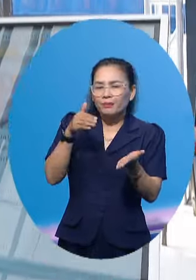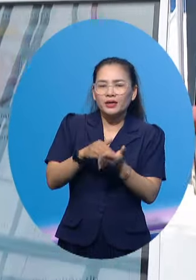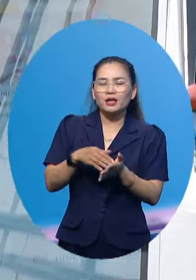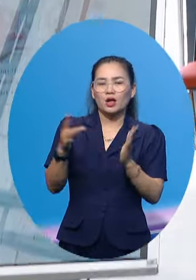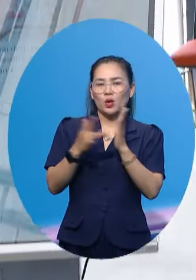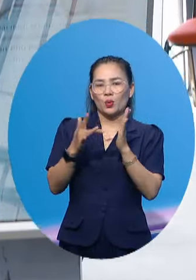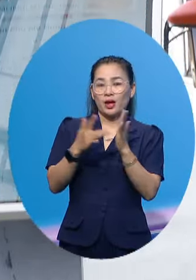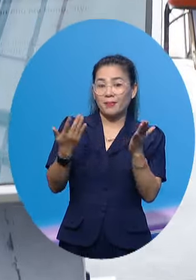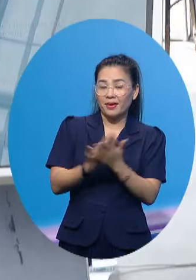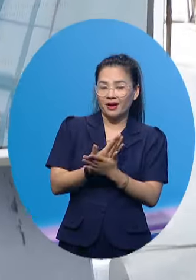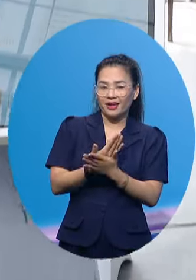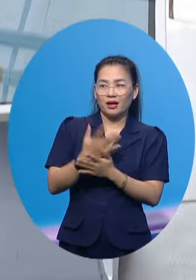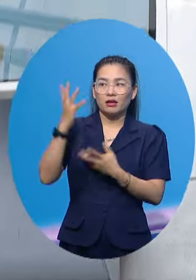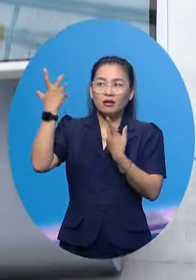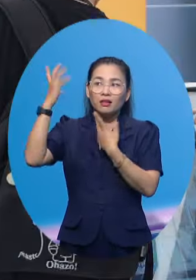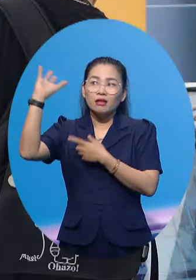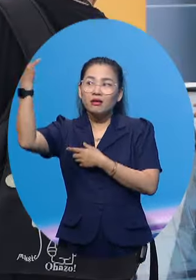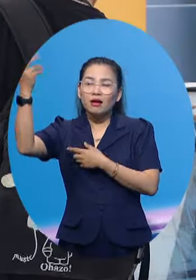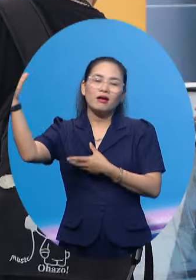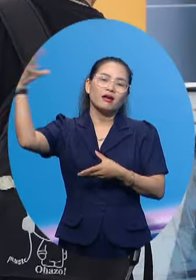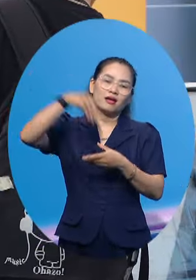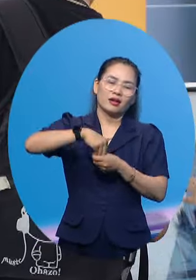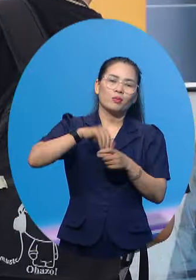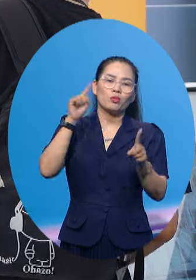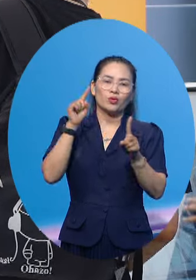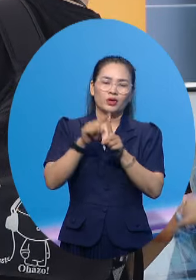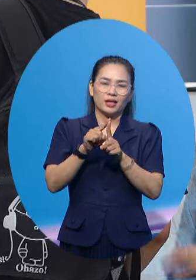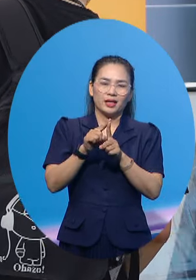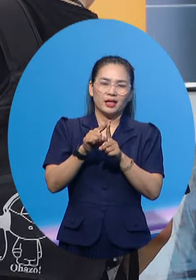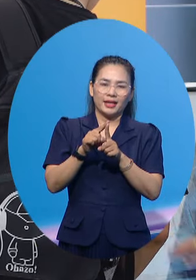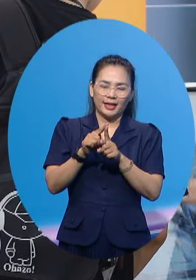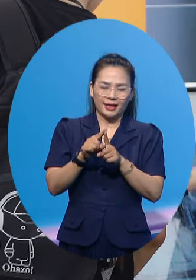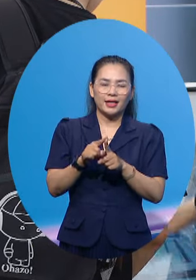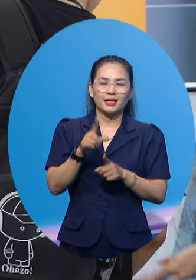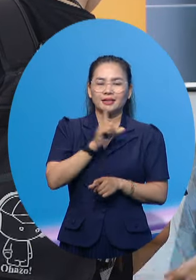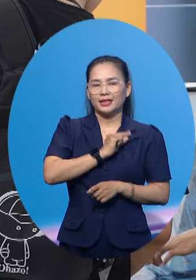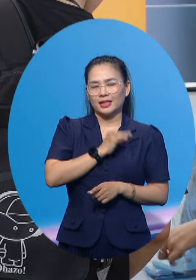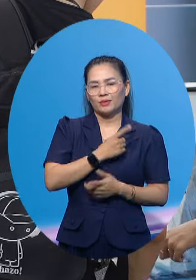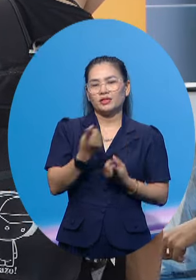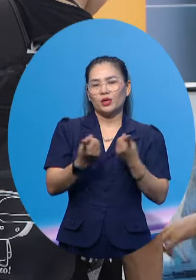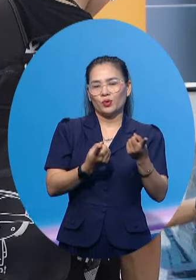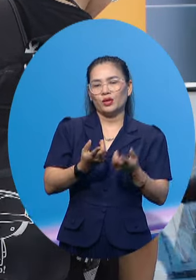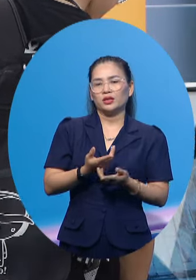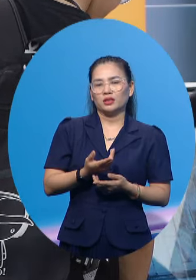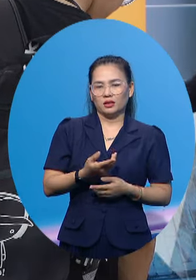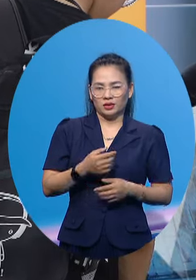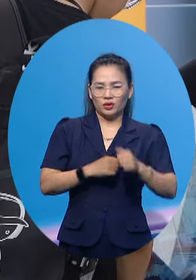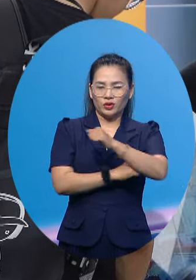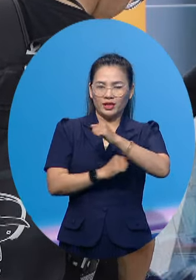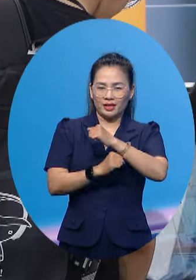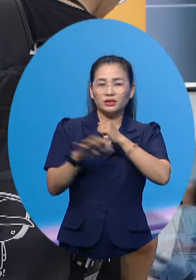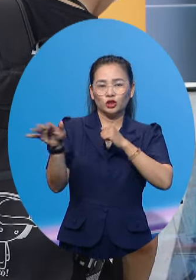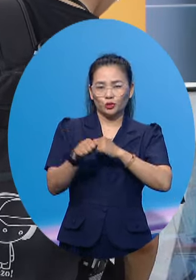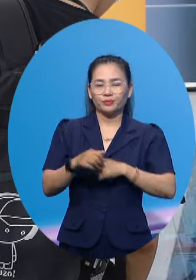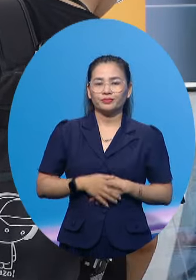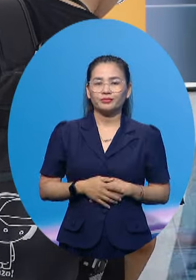công nghệ tiên tiến ở trên thế giới để có thể rút ngắn được các khoảng cách cũng như là tối ưu các chi phí cho các giao dịch được thực hiện ở trên cái nền tảng này.